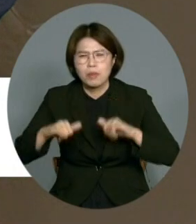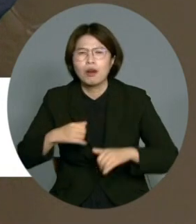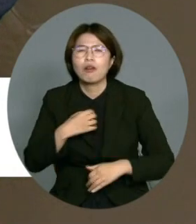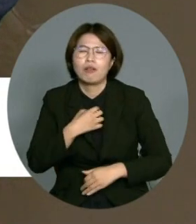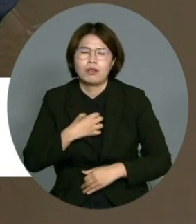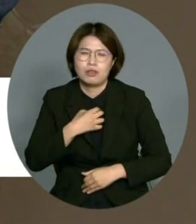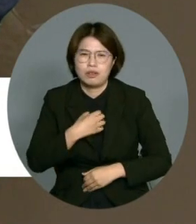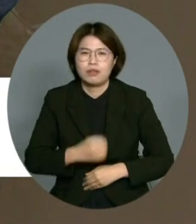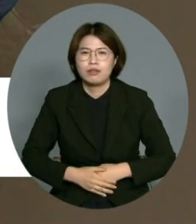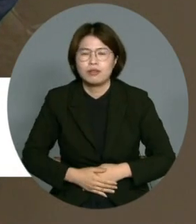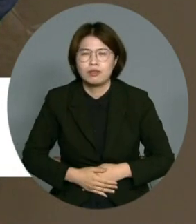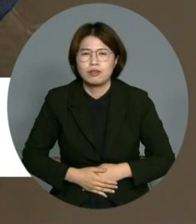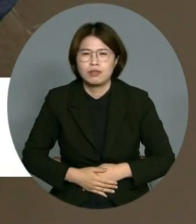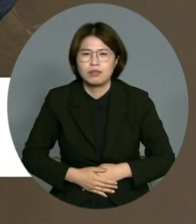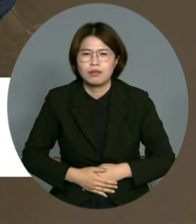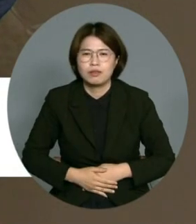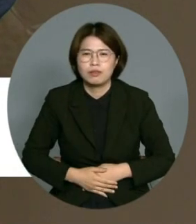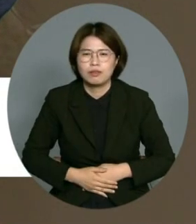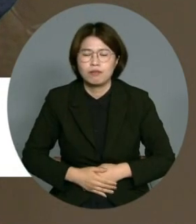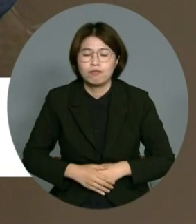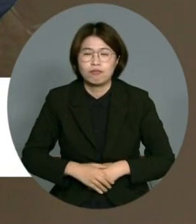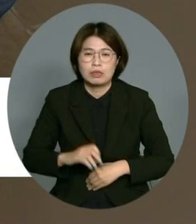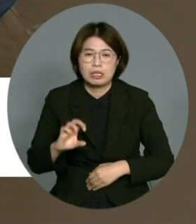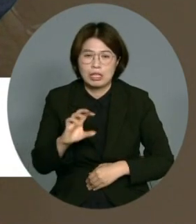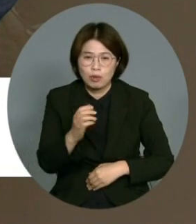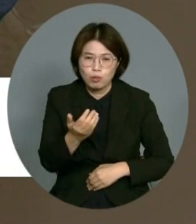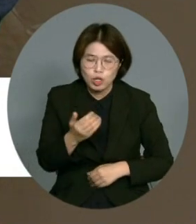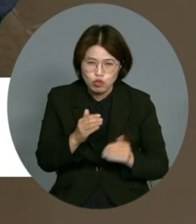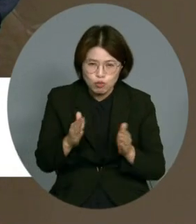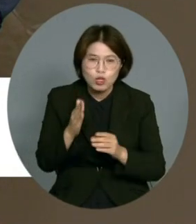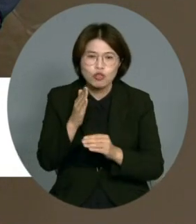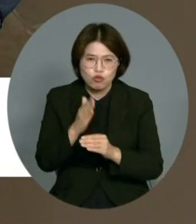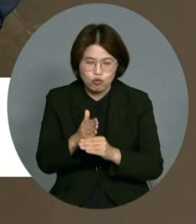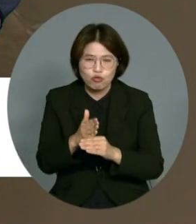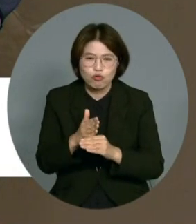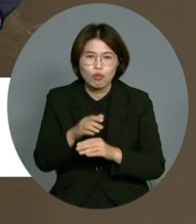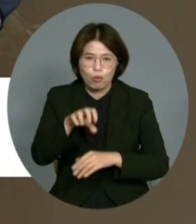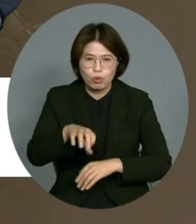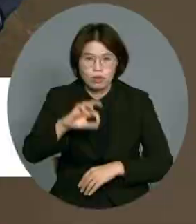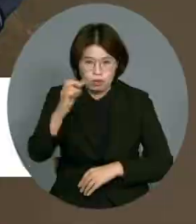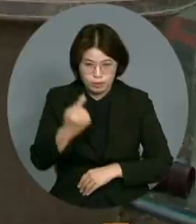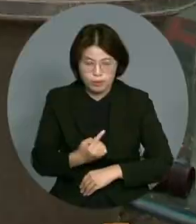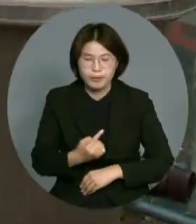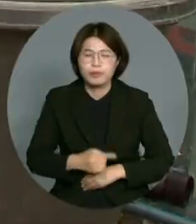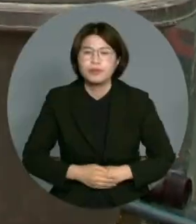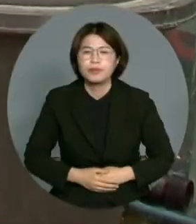걱정이 커지고 있습니다. 서성원 기자가 태풍 대비 한창인 과수농가에 다녀왔습니다.